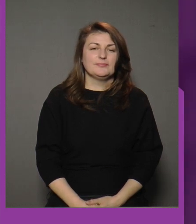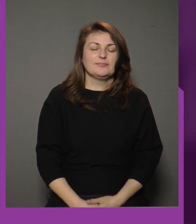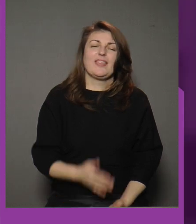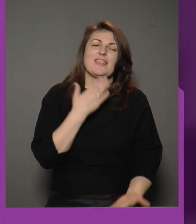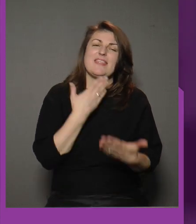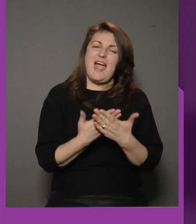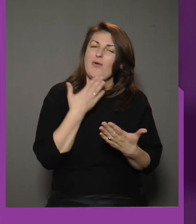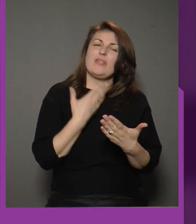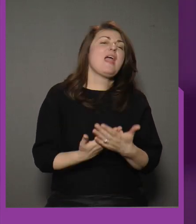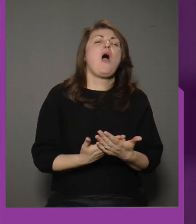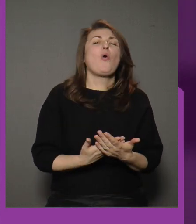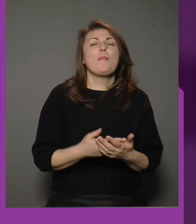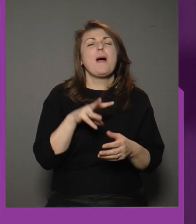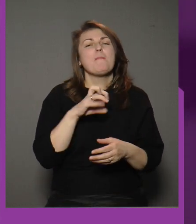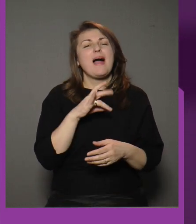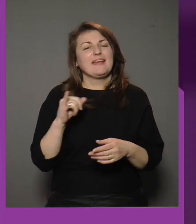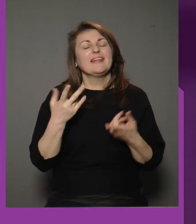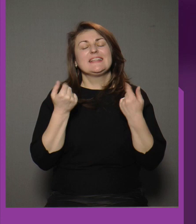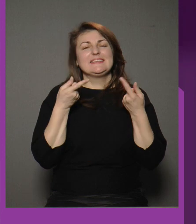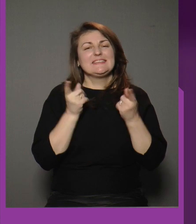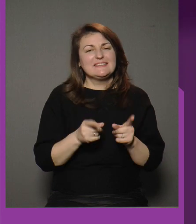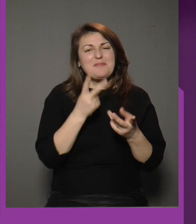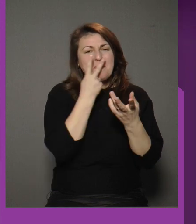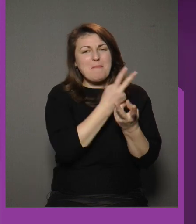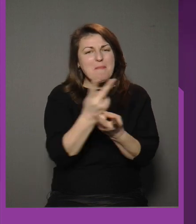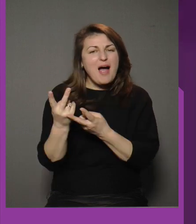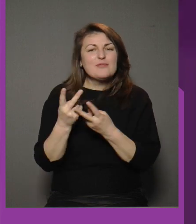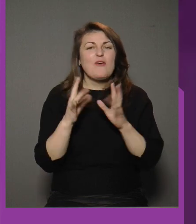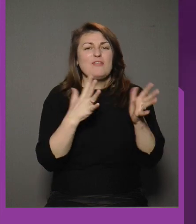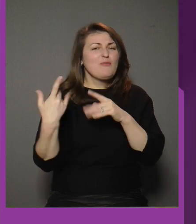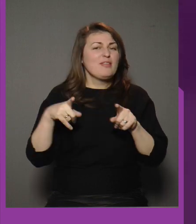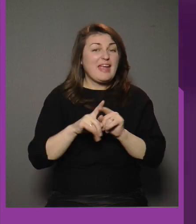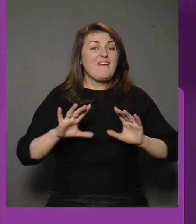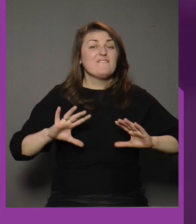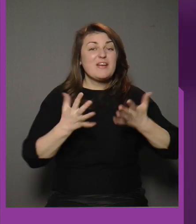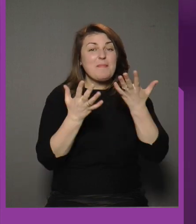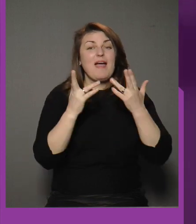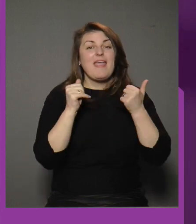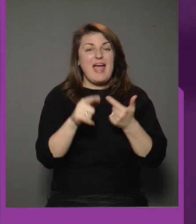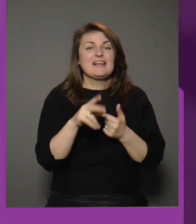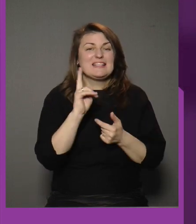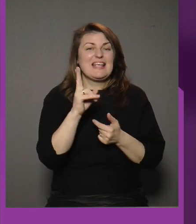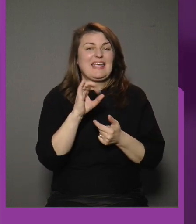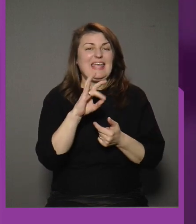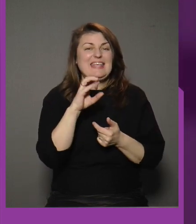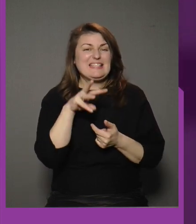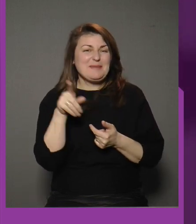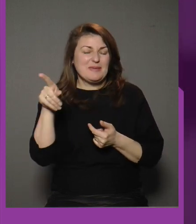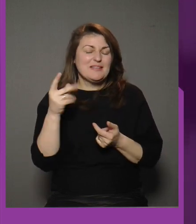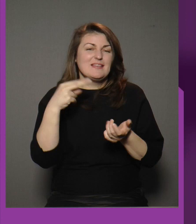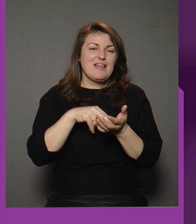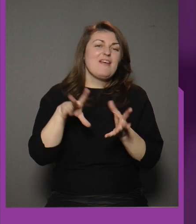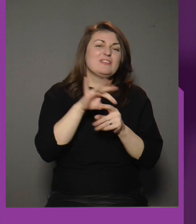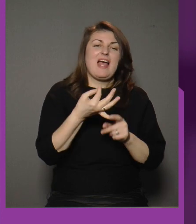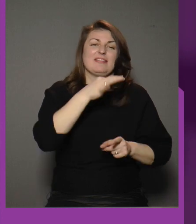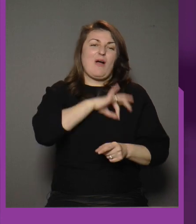Дякуємо, дякуємо, Марії. Дійсно, ось бачимо, бувають і такі випадки, як з кенійцями сталося, але головне, що все на користь збірної